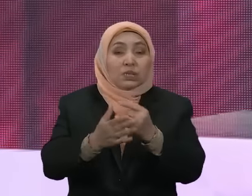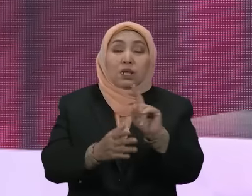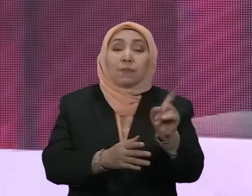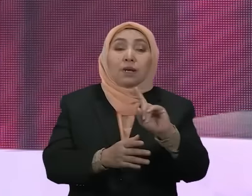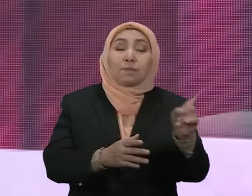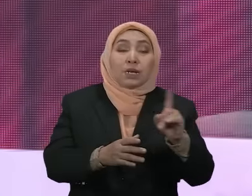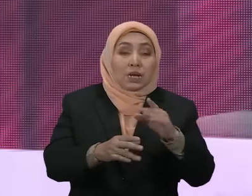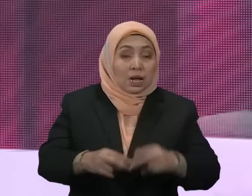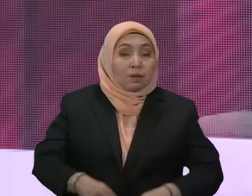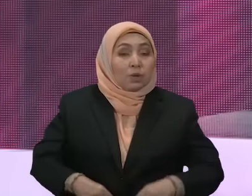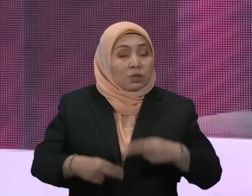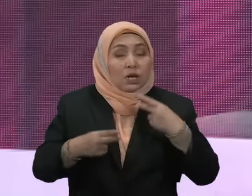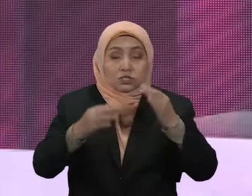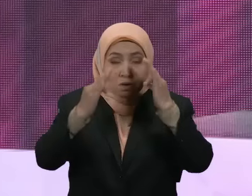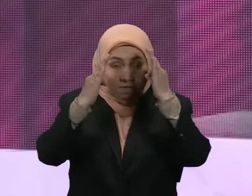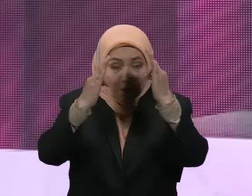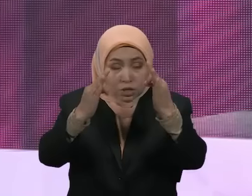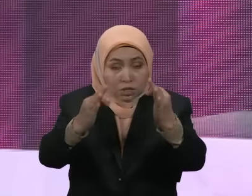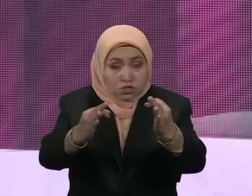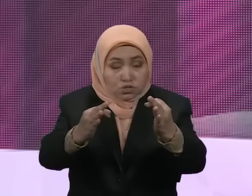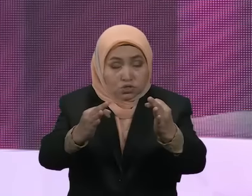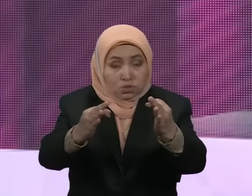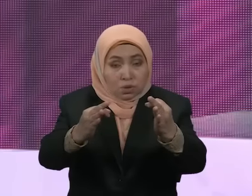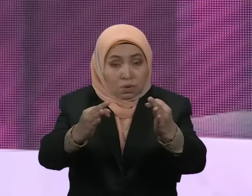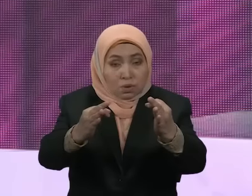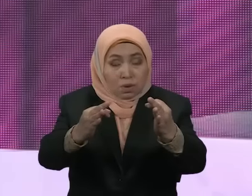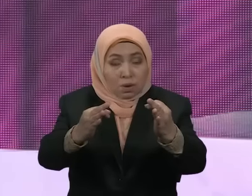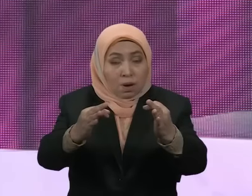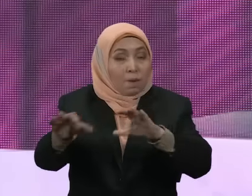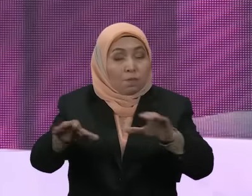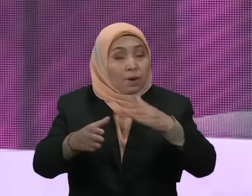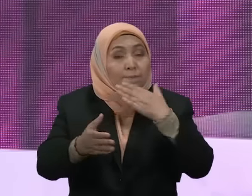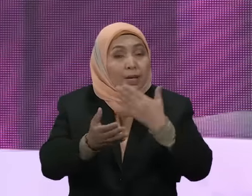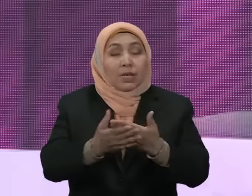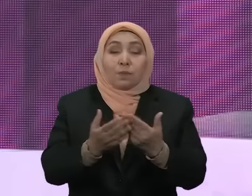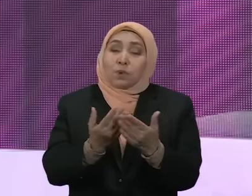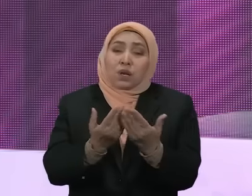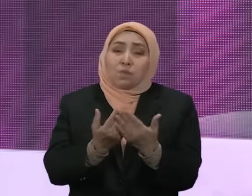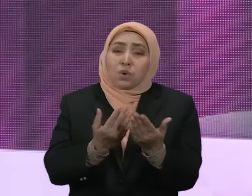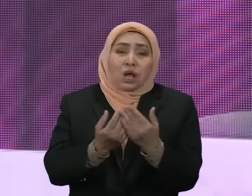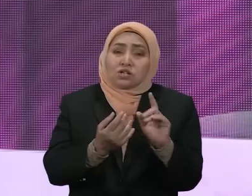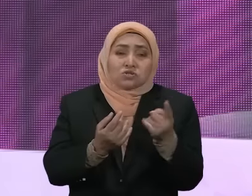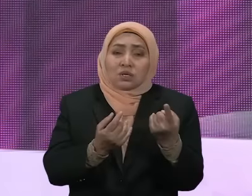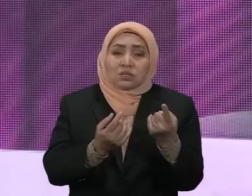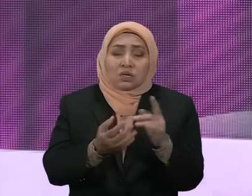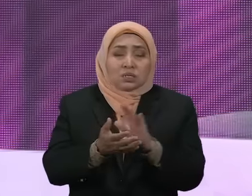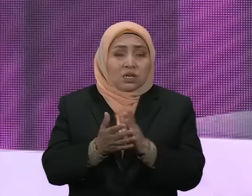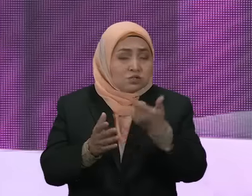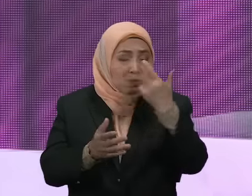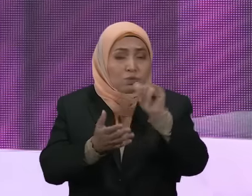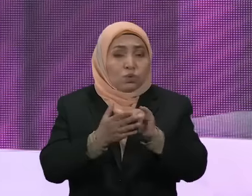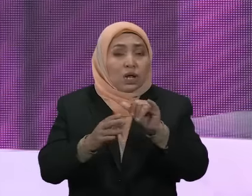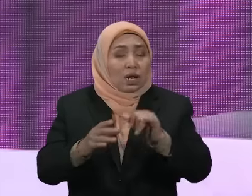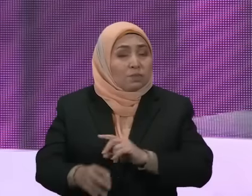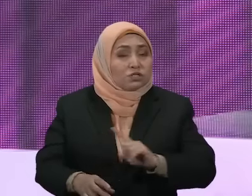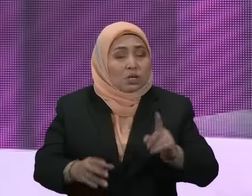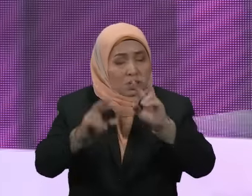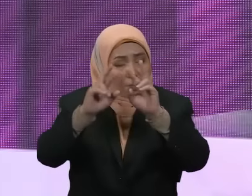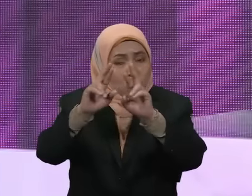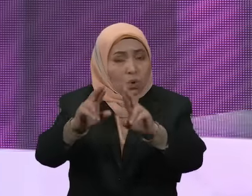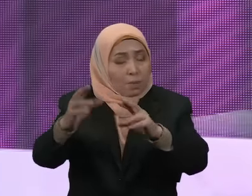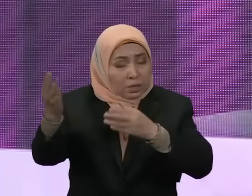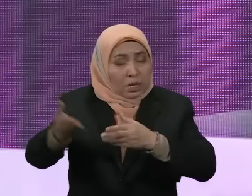dalam kehidupan. Dia hanya fokus kepada membuat baik yang mudah-mudah sahaja. Ya? Jadi itu sebabnya dalam Islam kita menghormati